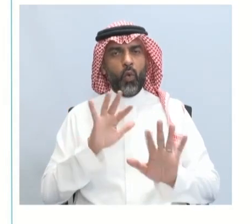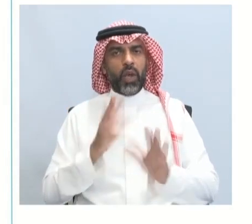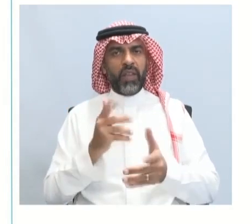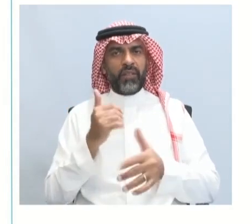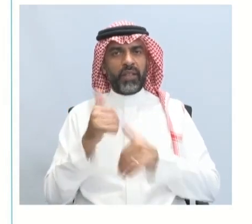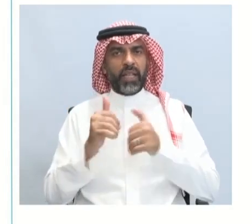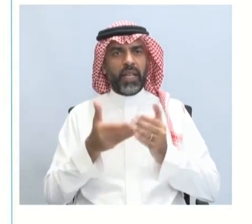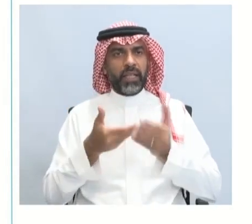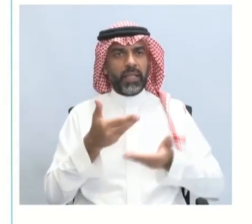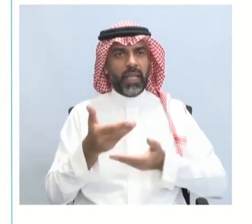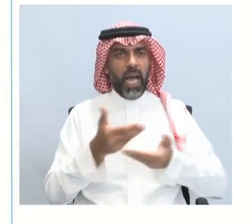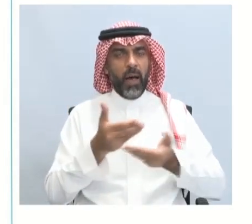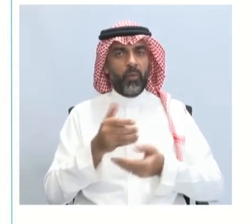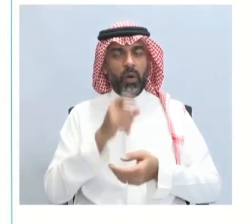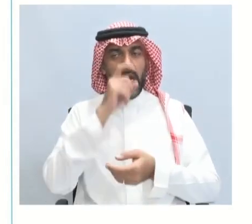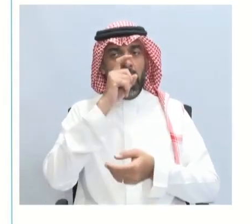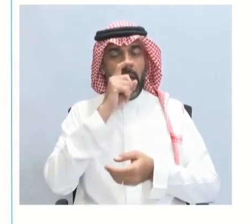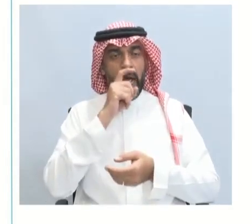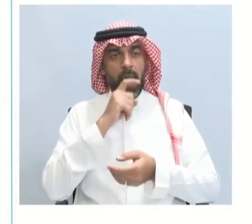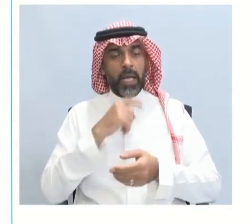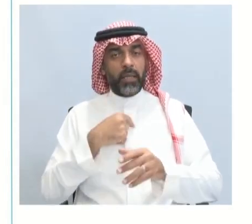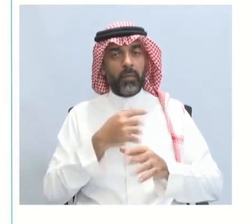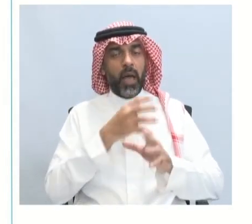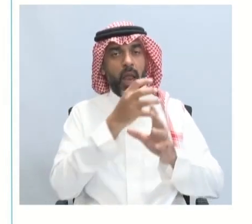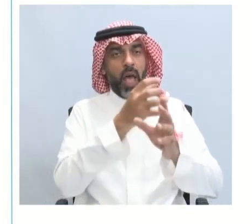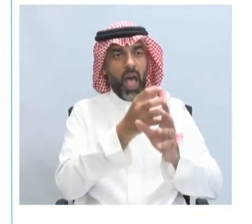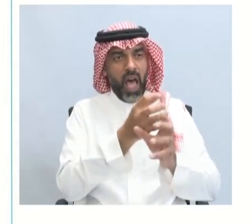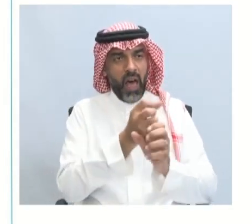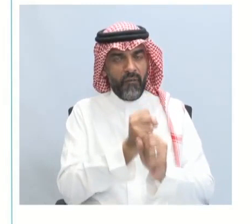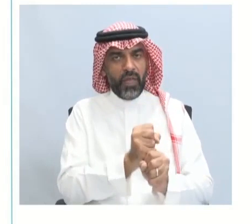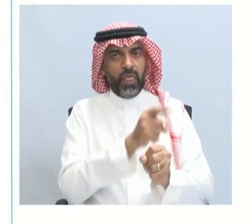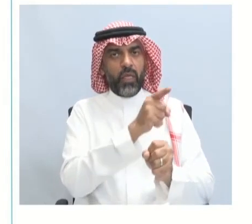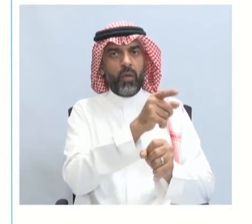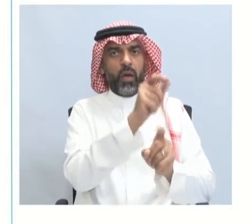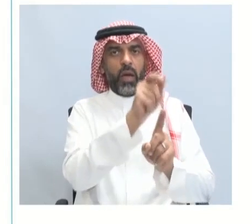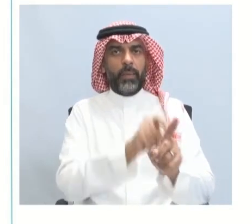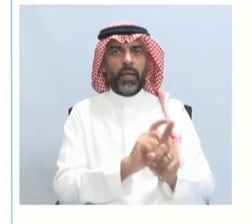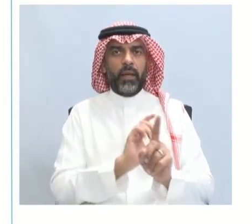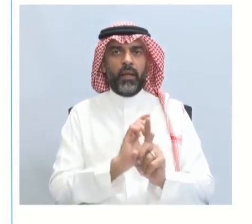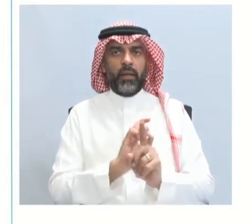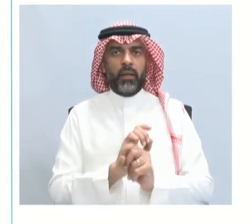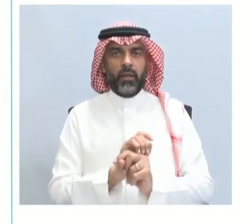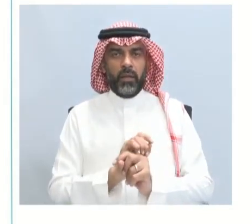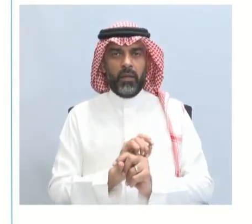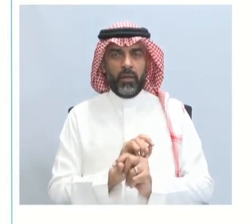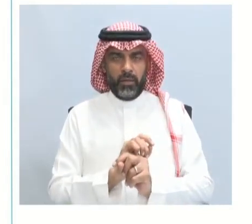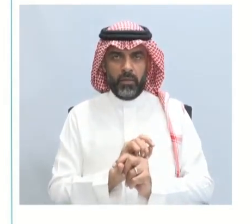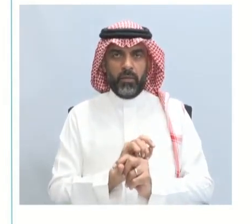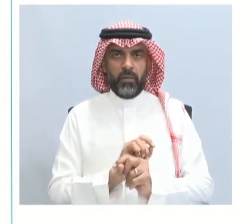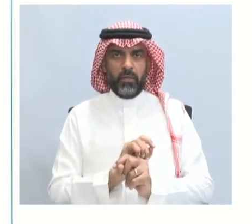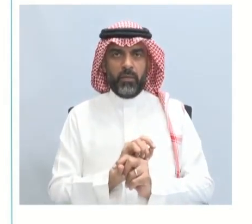مفتاح النجاح للمنظمه وبالتالي استمراره هو استمرار للمنظمه لابد ان نشعره باهميته